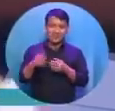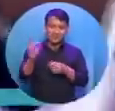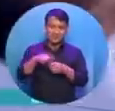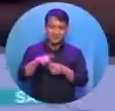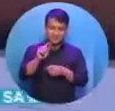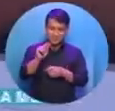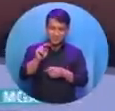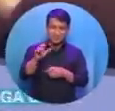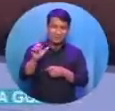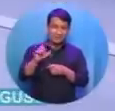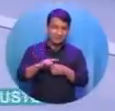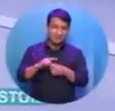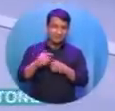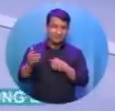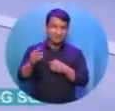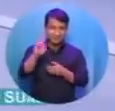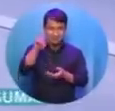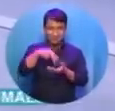TNT load!